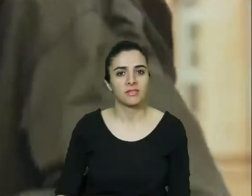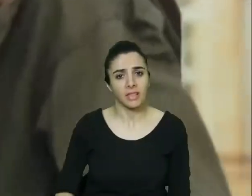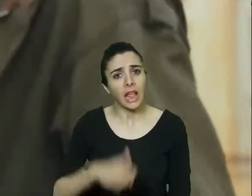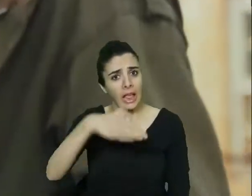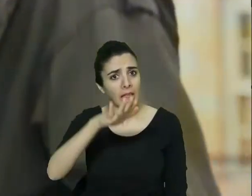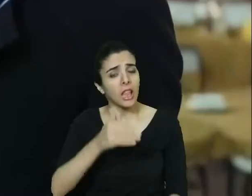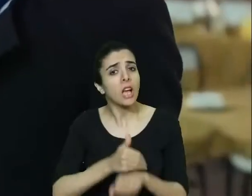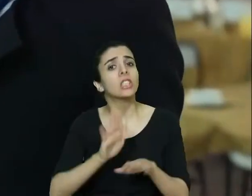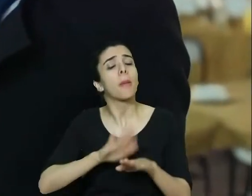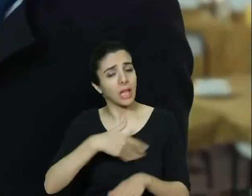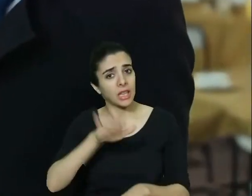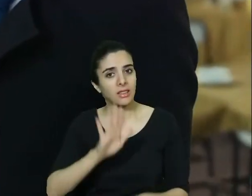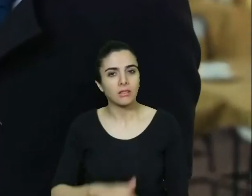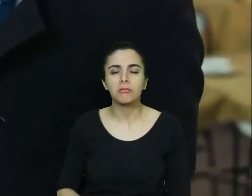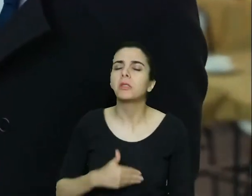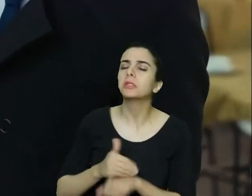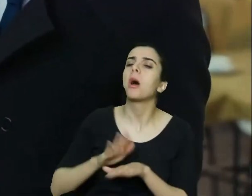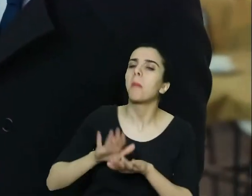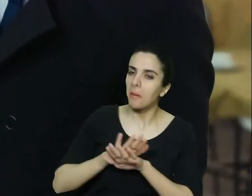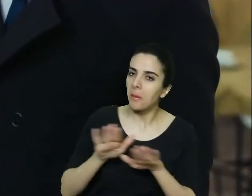İyi hadi gidin, geç kalmayın. Kalmayız.